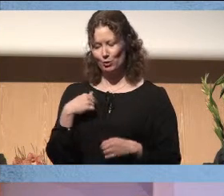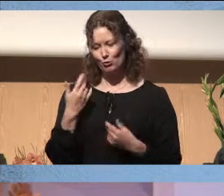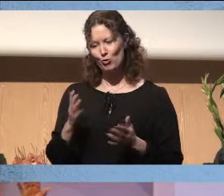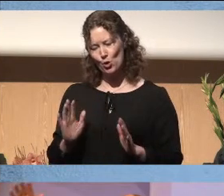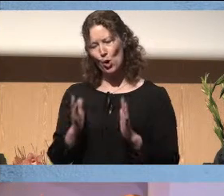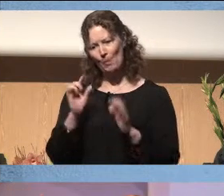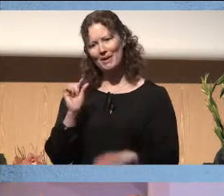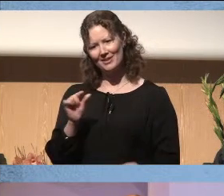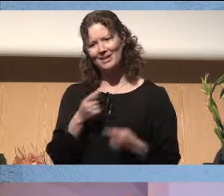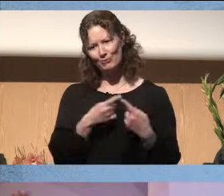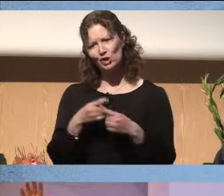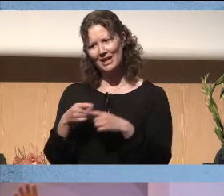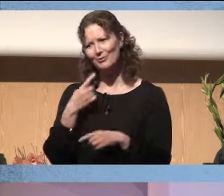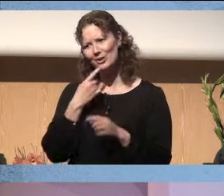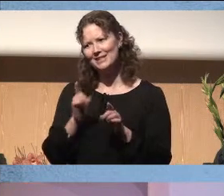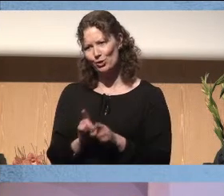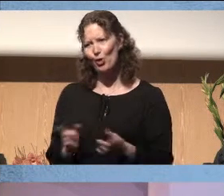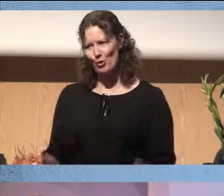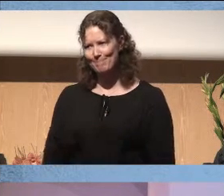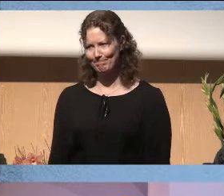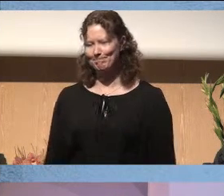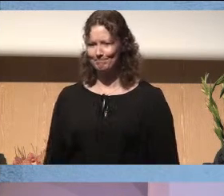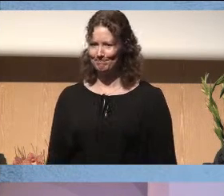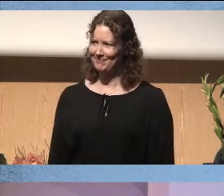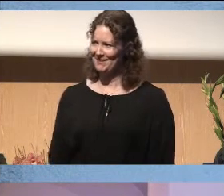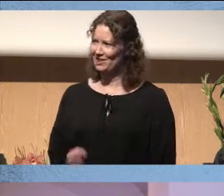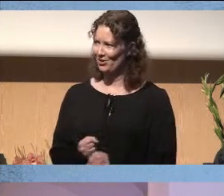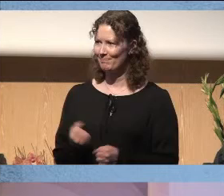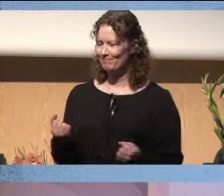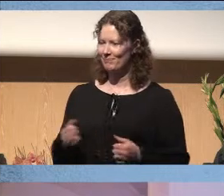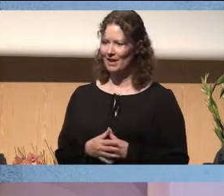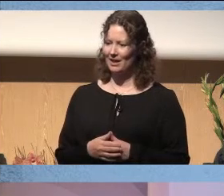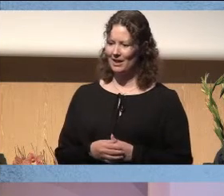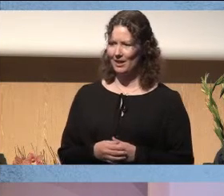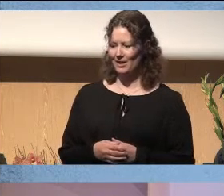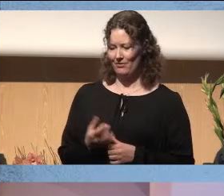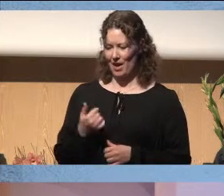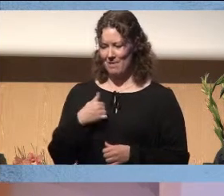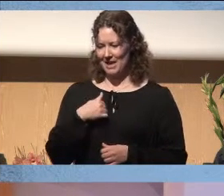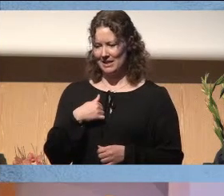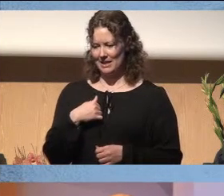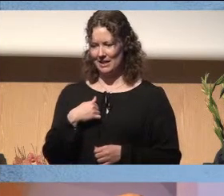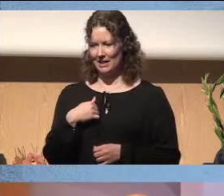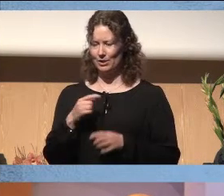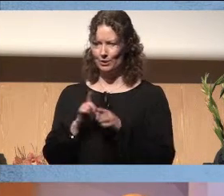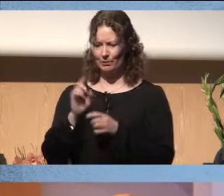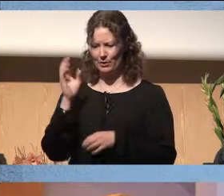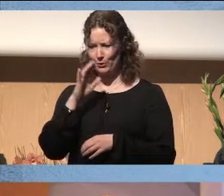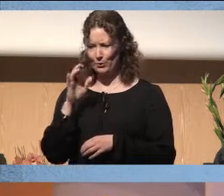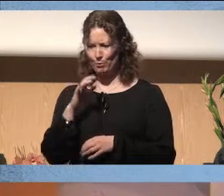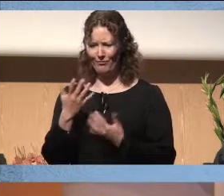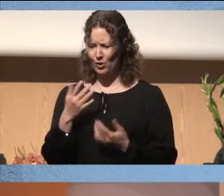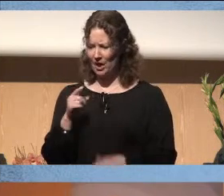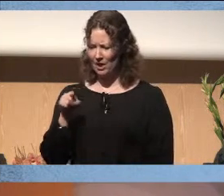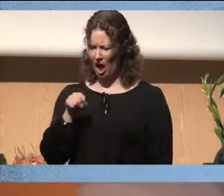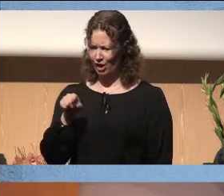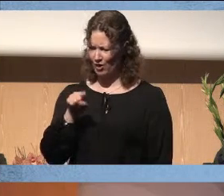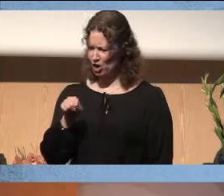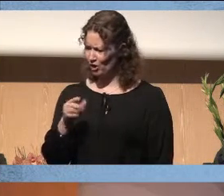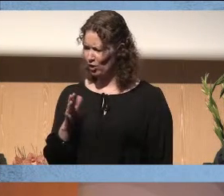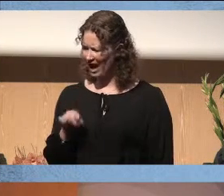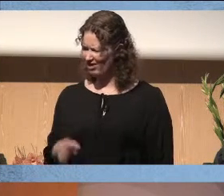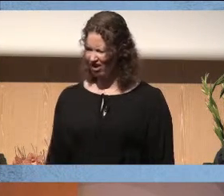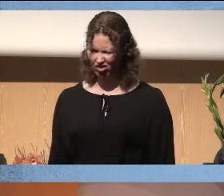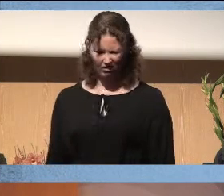litt da, for å si det sånn. Ikke sant? Fra meg som lurer på hvor alfakrøllen er hen.